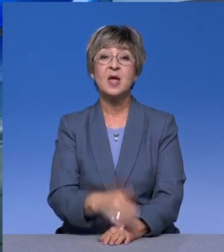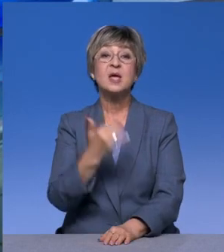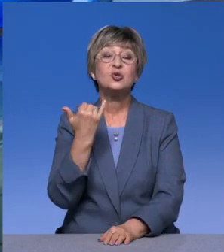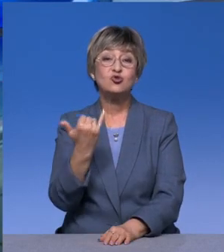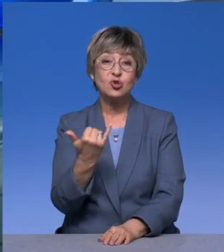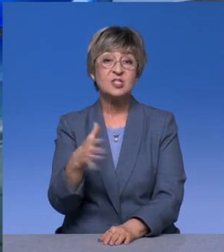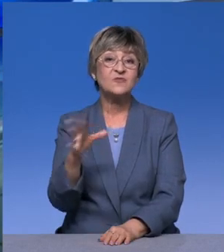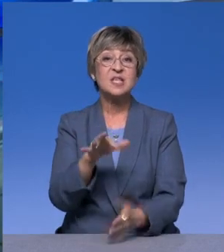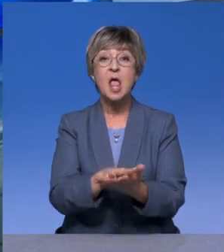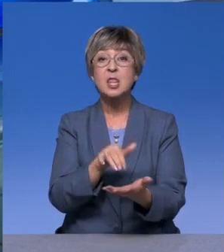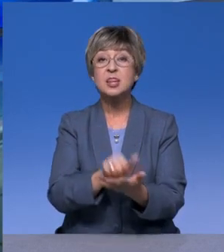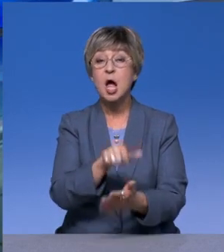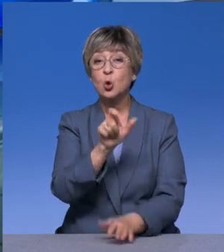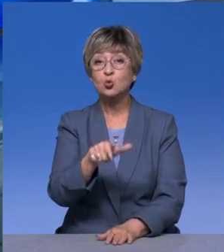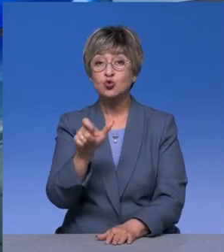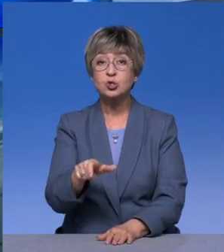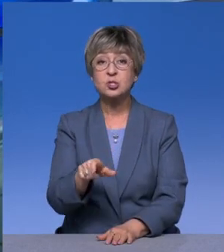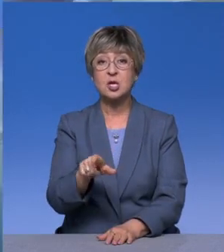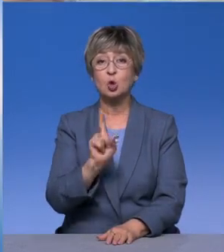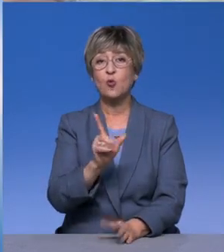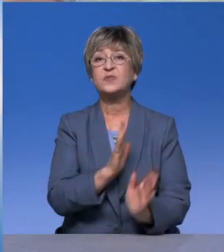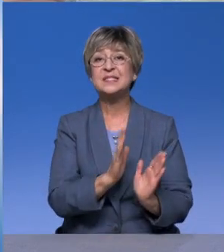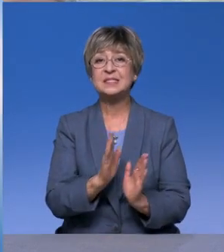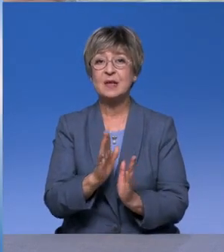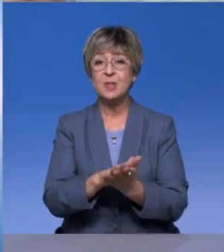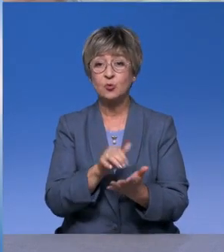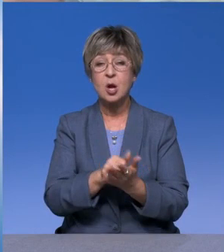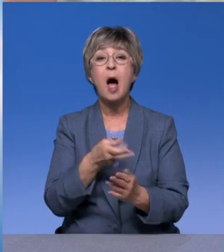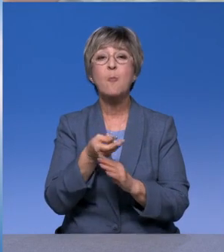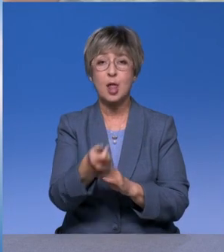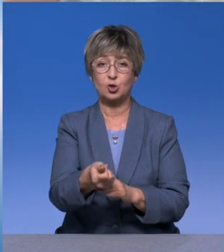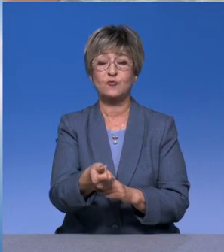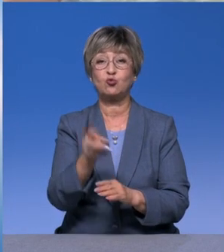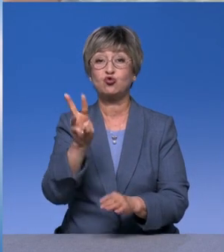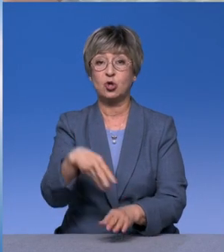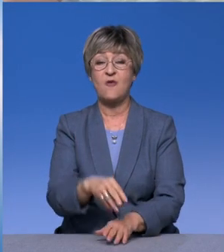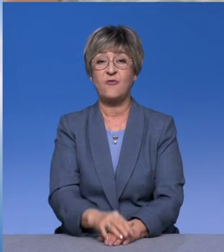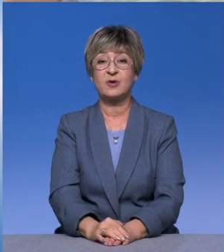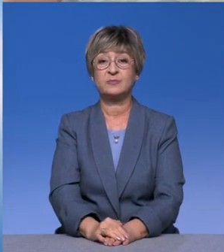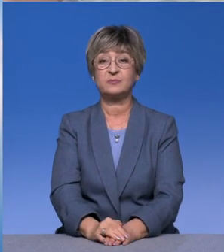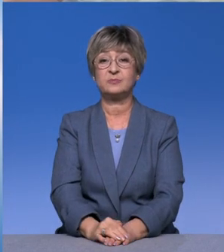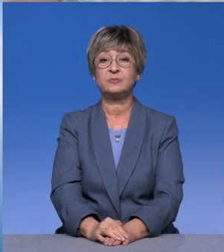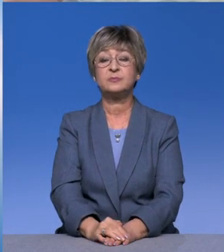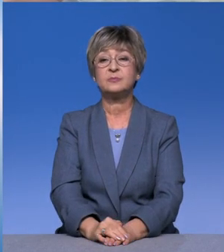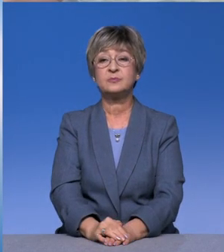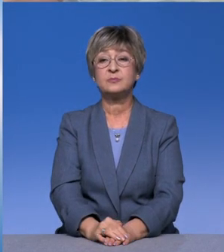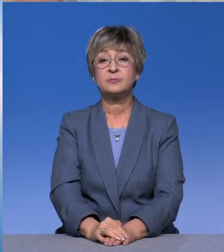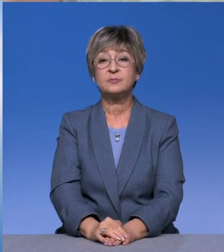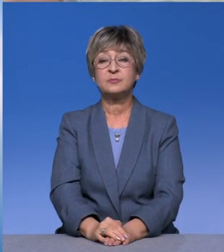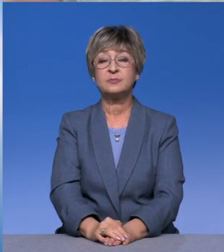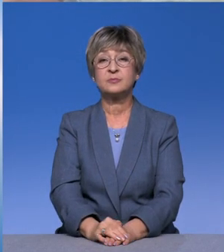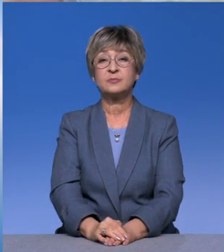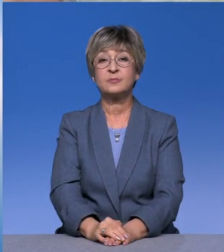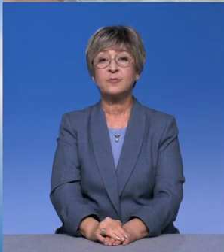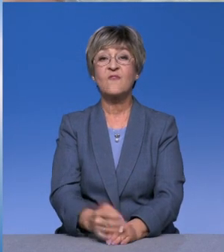все нарушители, вот такие систематические нарушители, штрафы оплачивают. Но тут возникает вопрос,